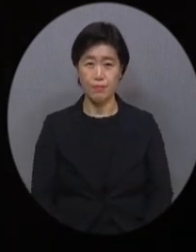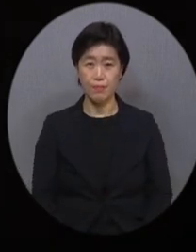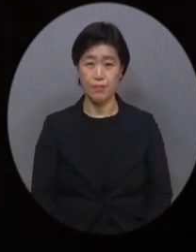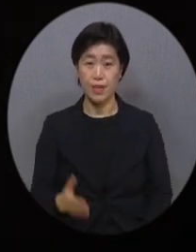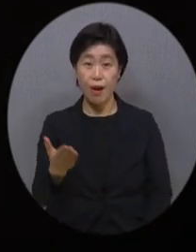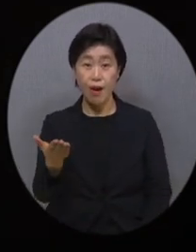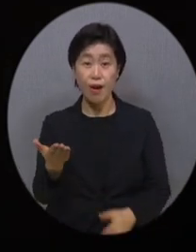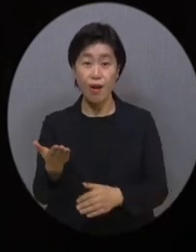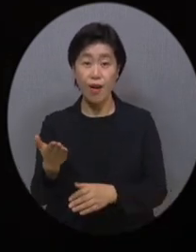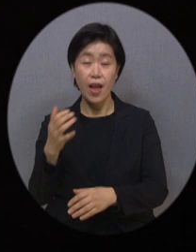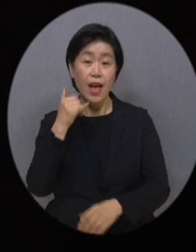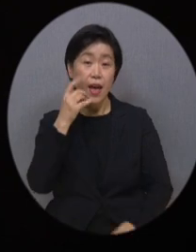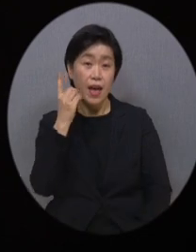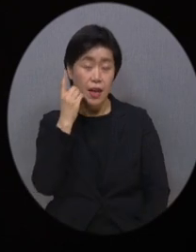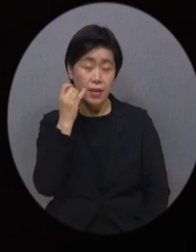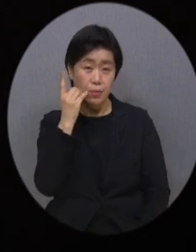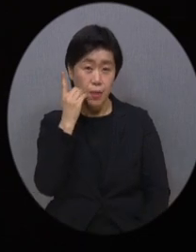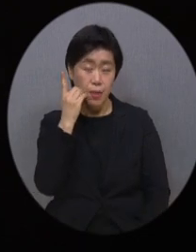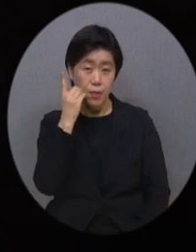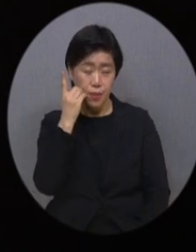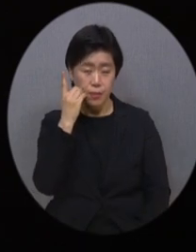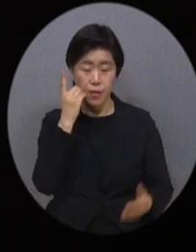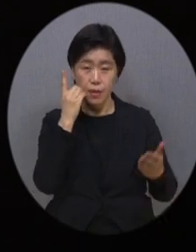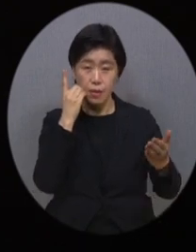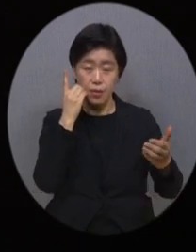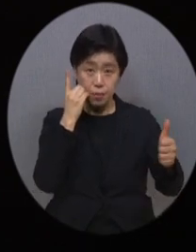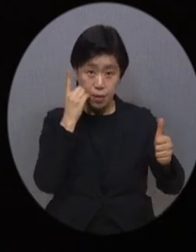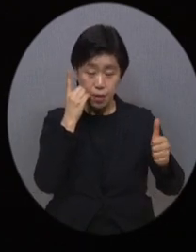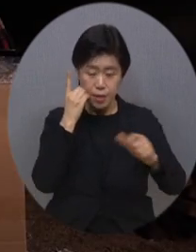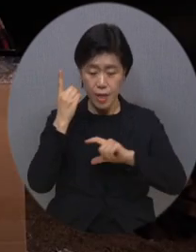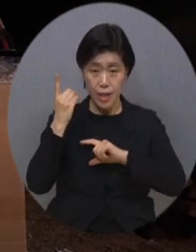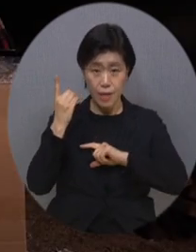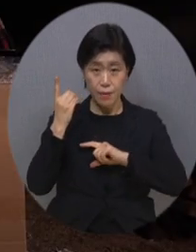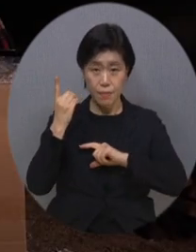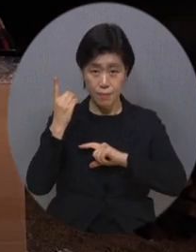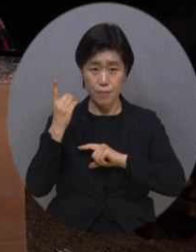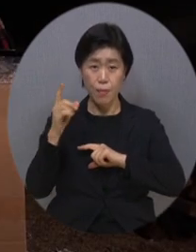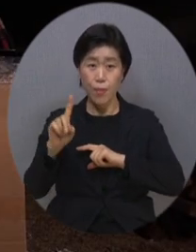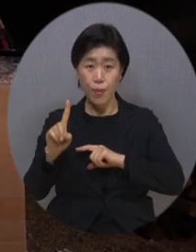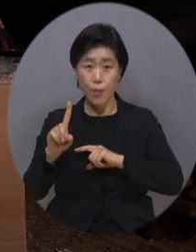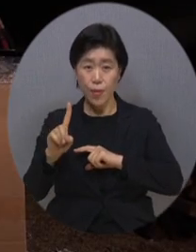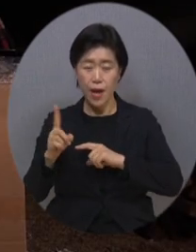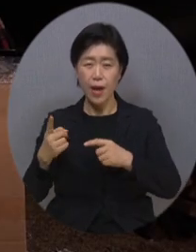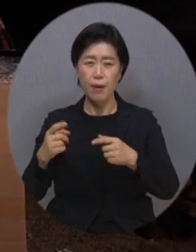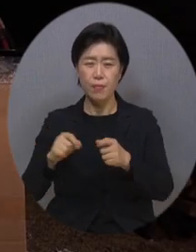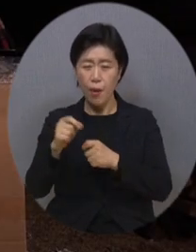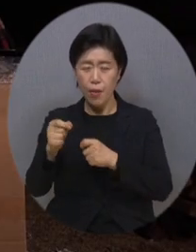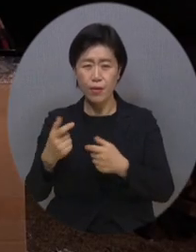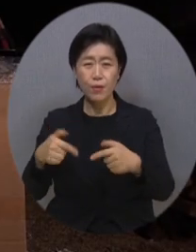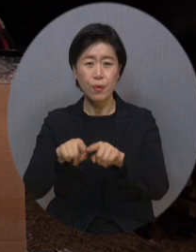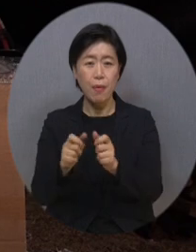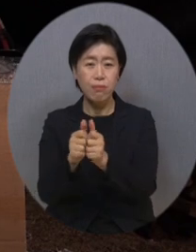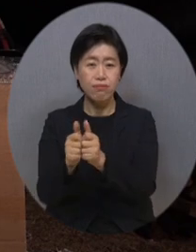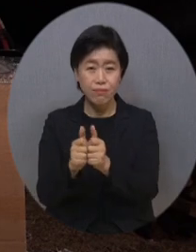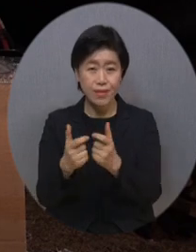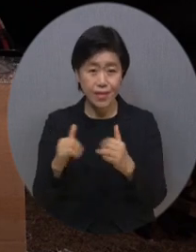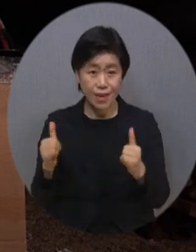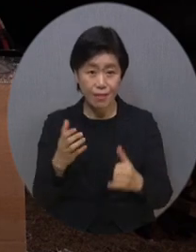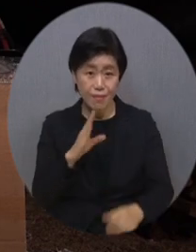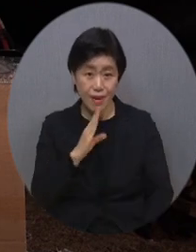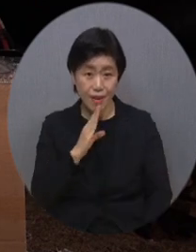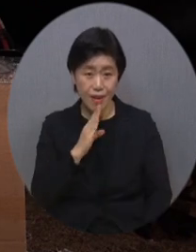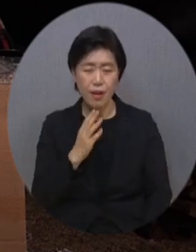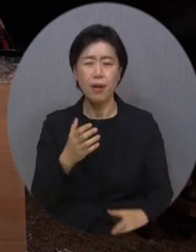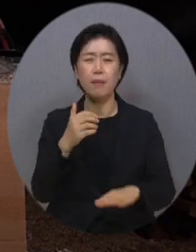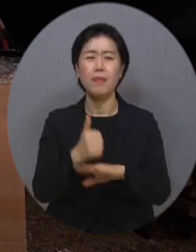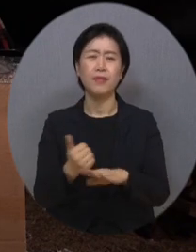저장해 놨더라고. 네. 어? 야 끝까지 가야지. 근데 끝까지 간다는데 금주 씨는